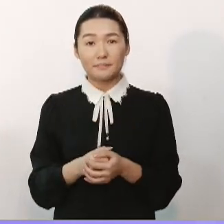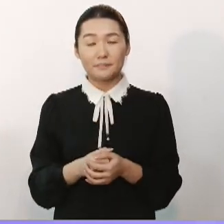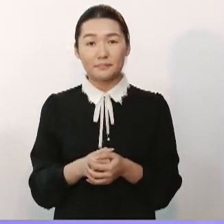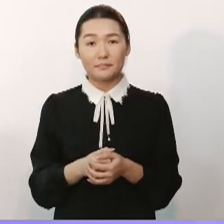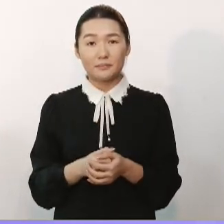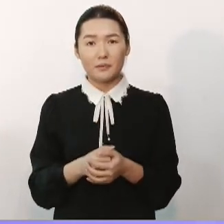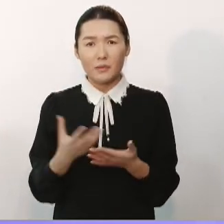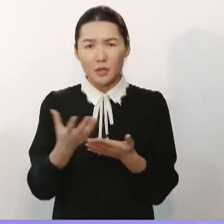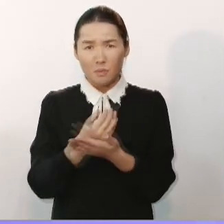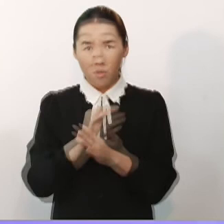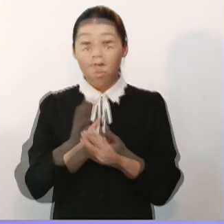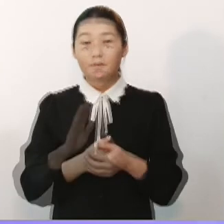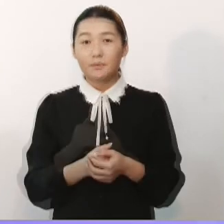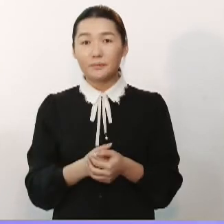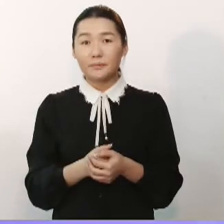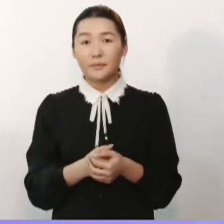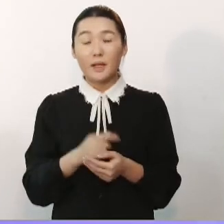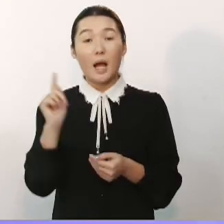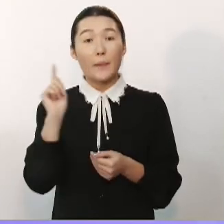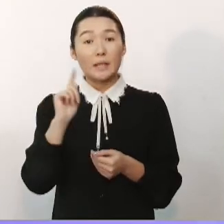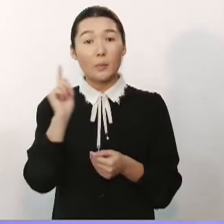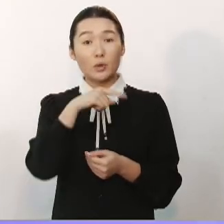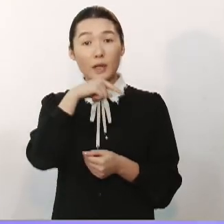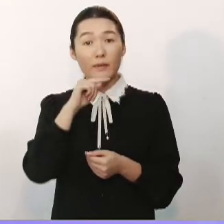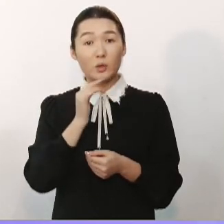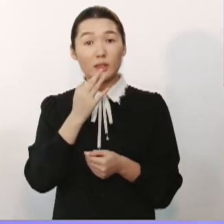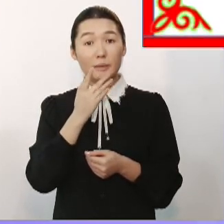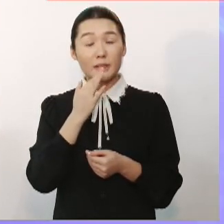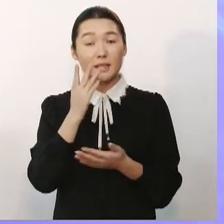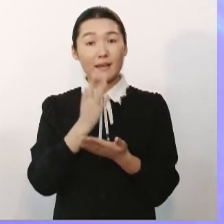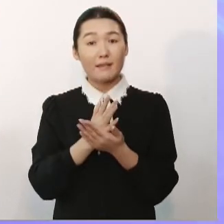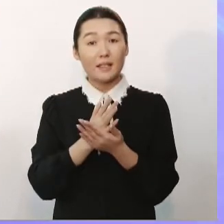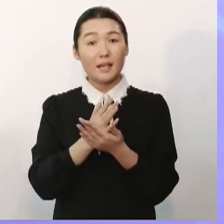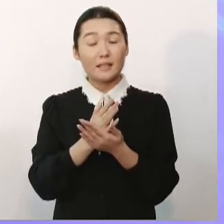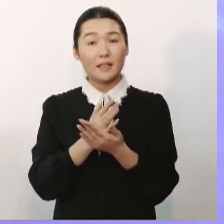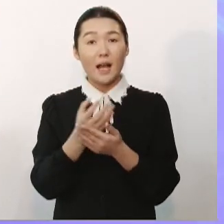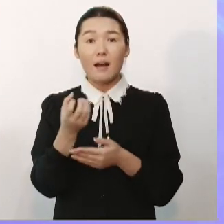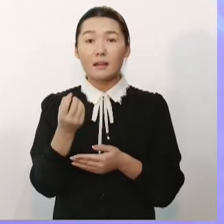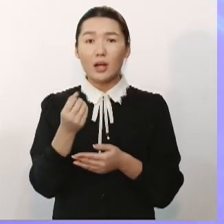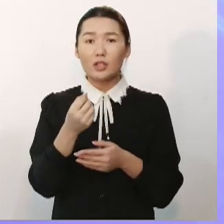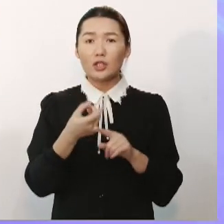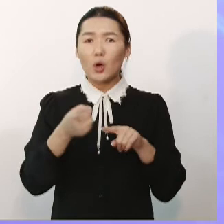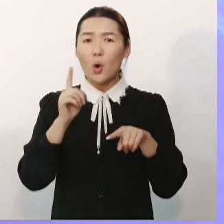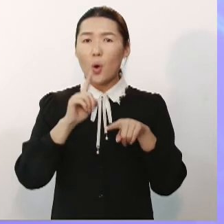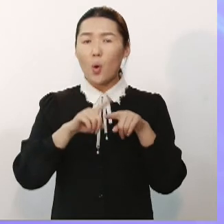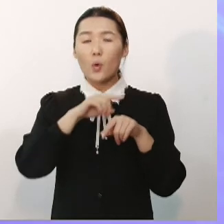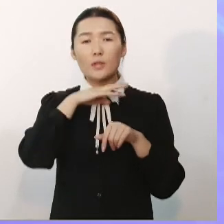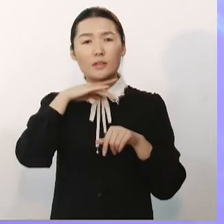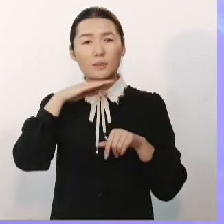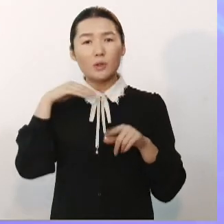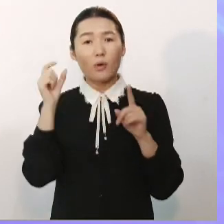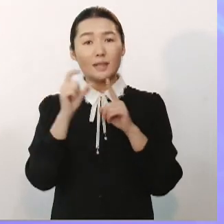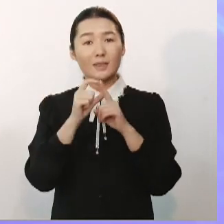Не получается? А потому что в русском языке есть также очень много слов с